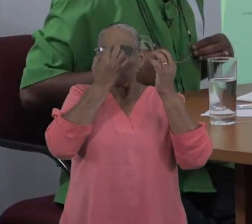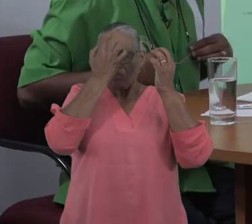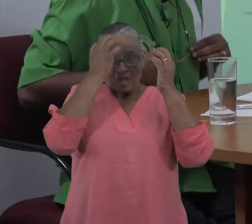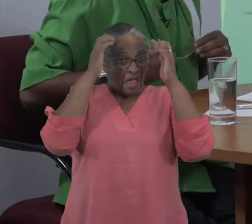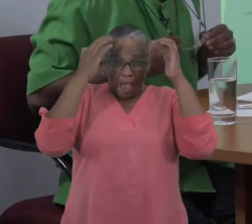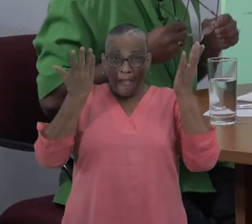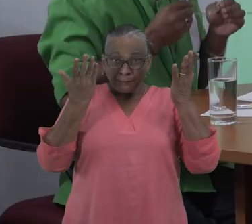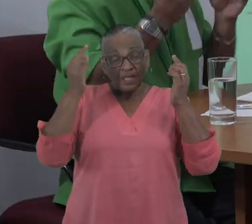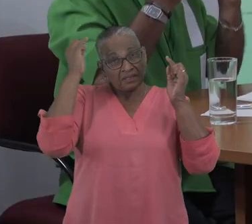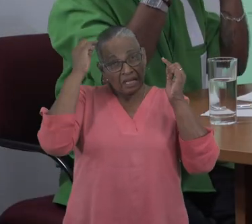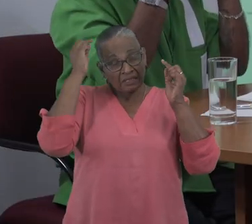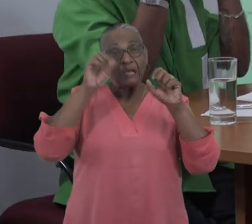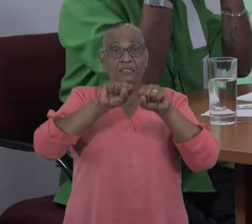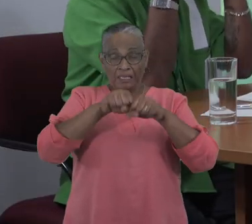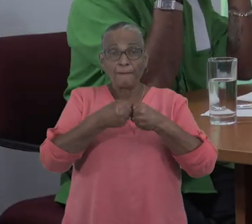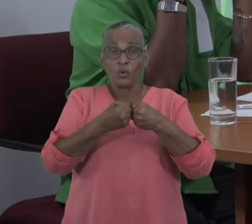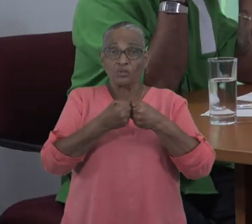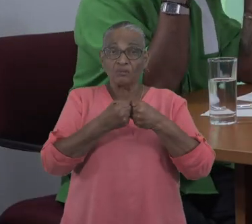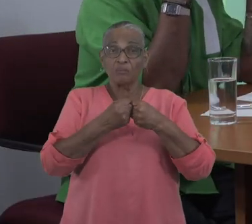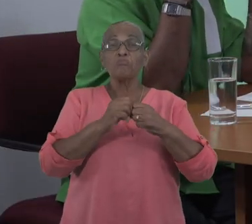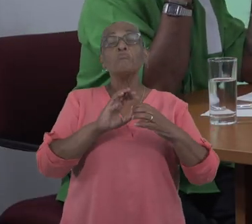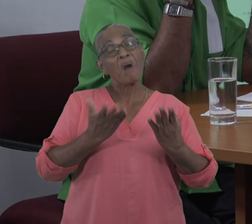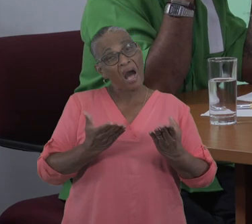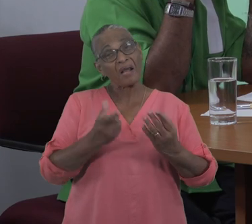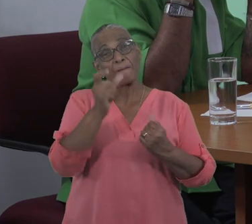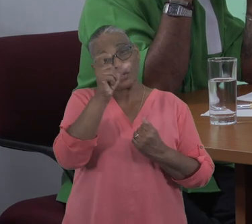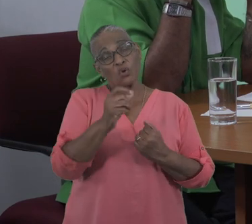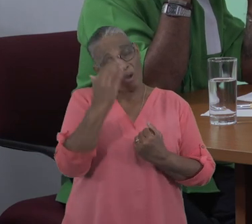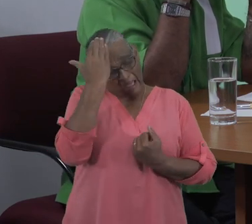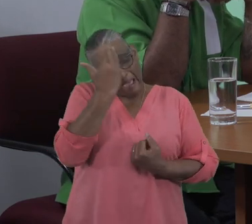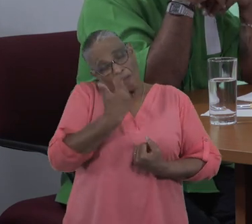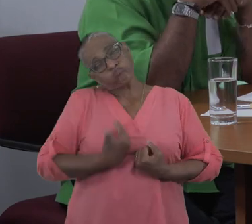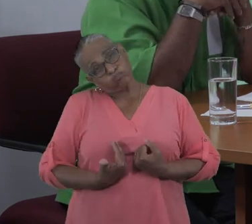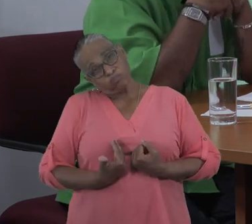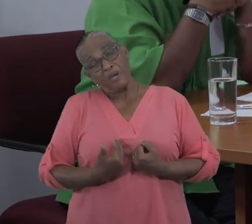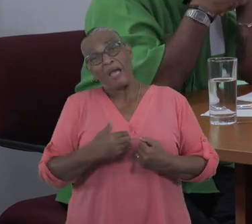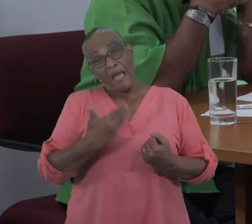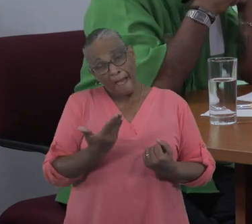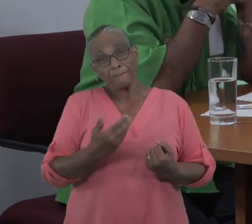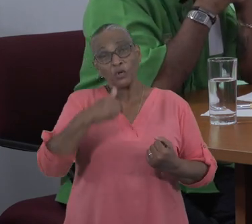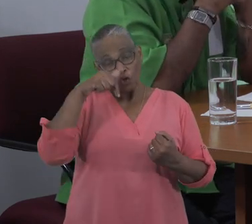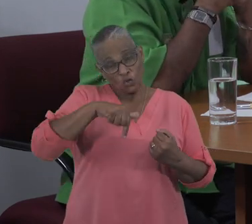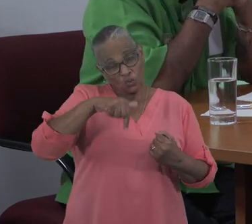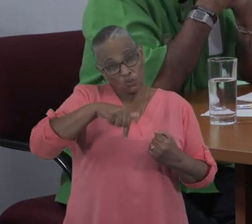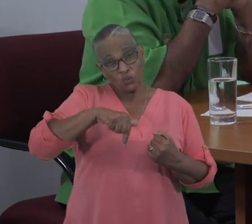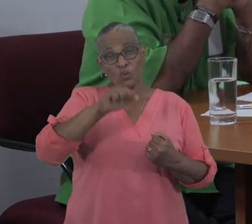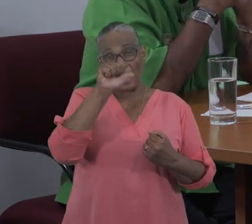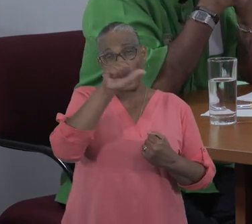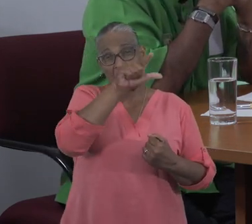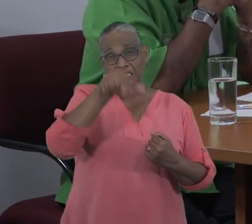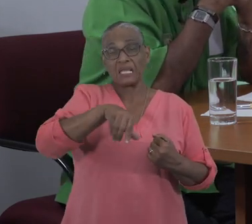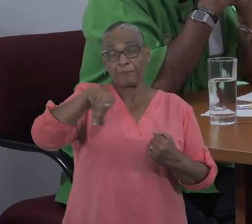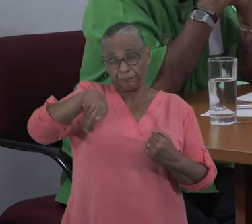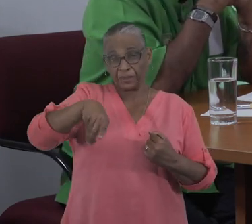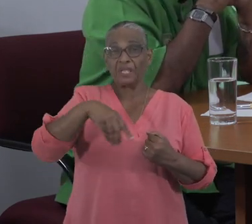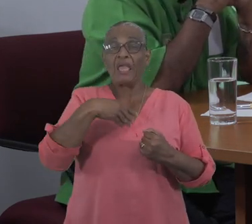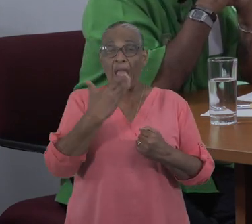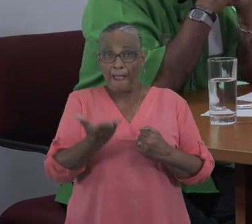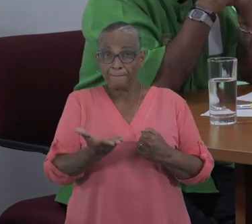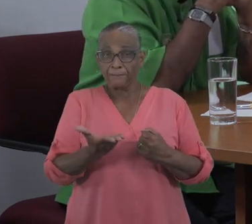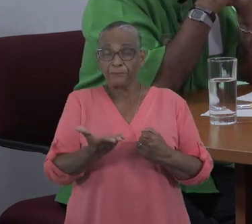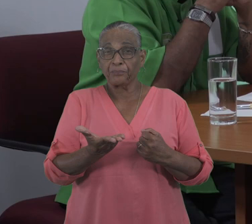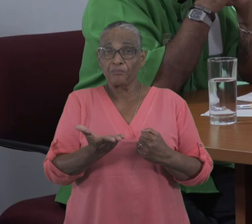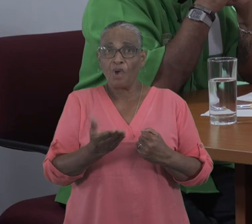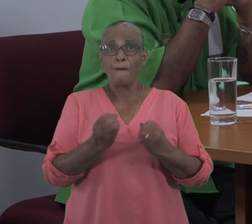je beschadigd. Als iemand een beroerte krijgt, wat we hebben nu een nieuwe behandeling in AZ. Als